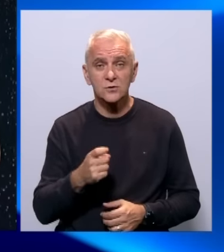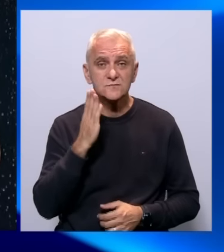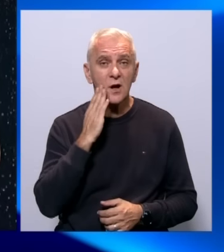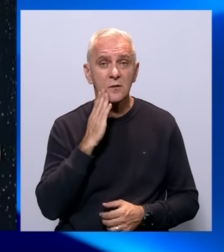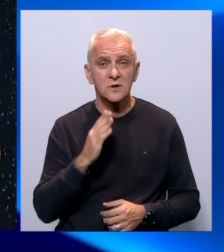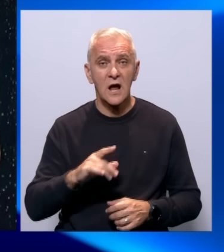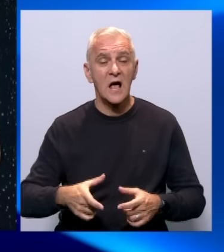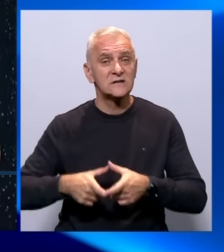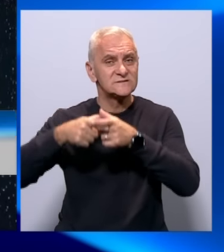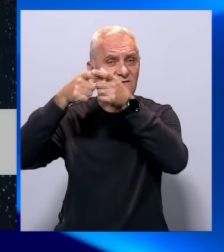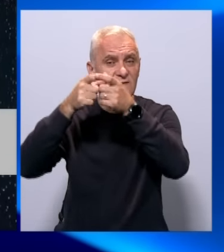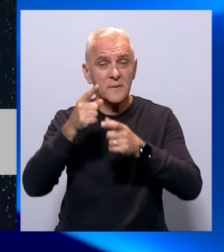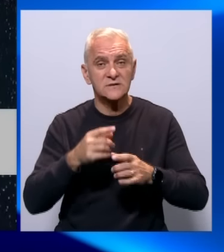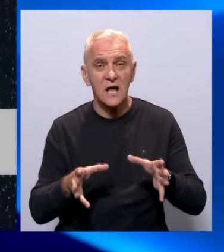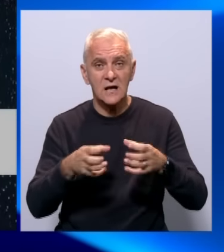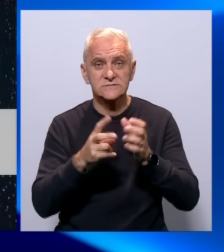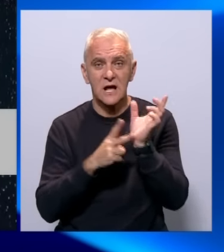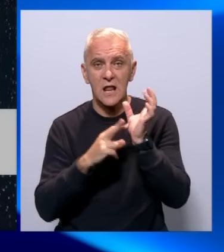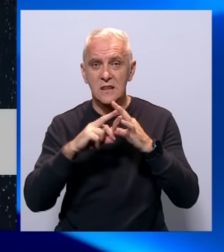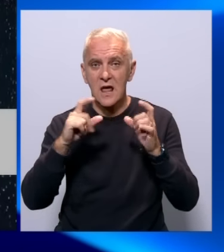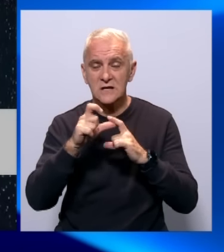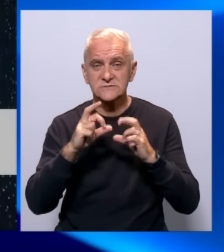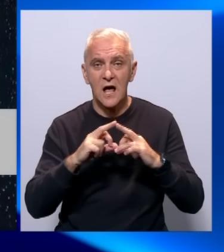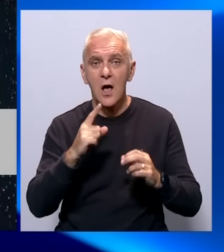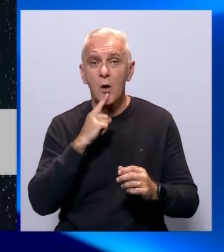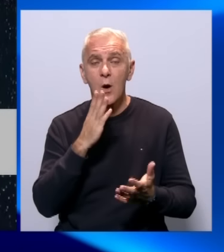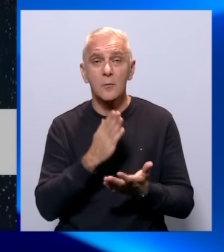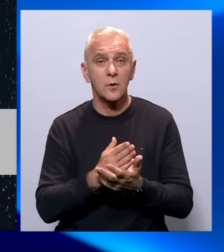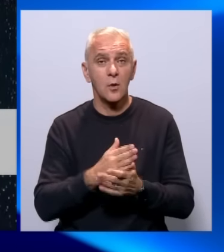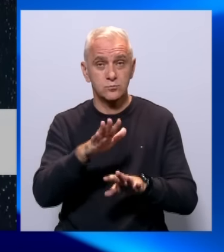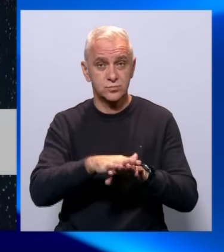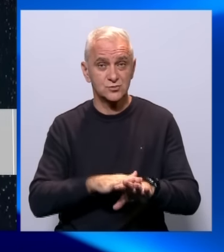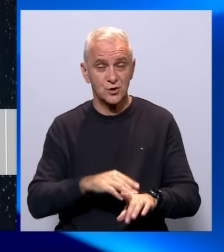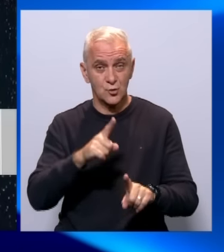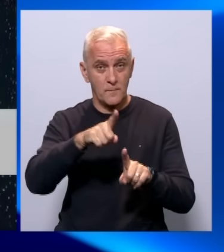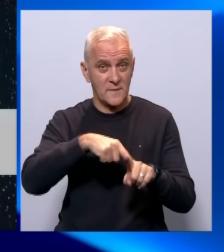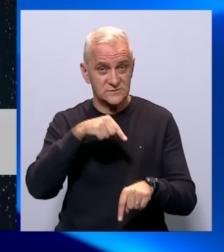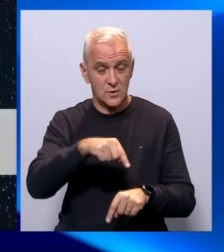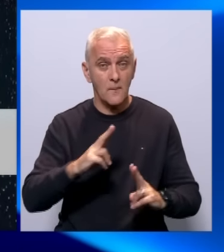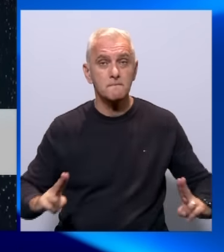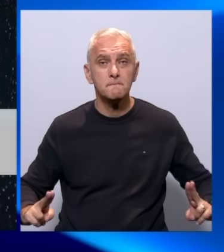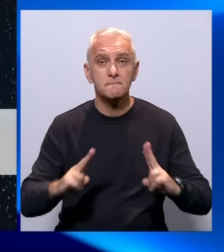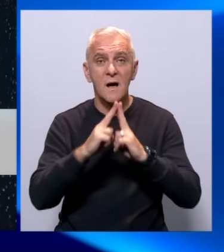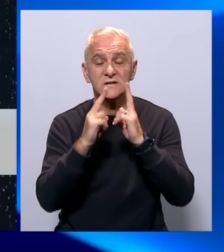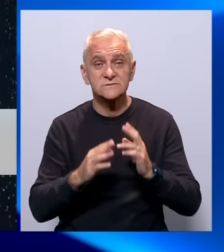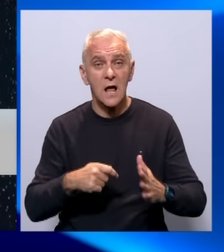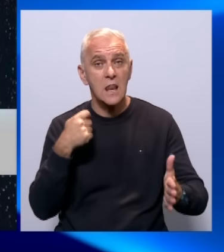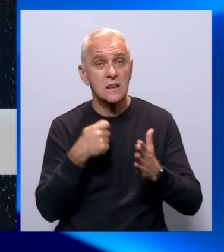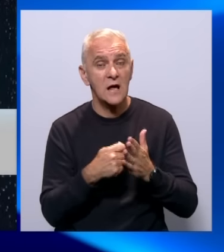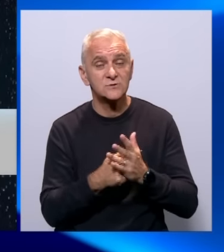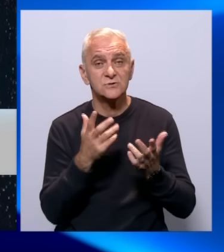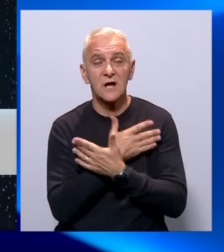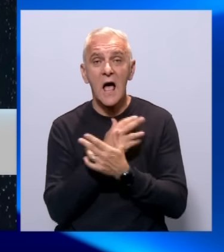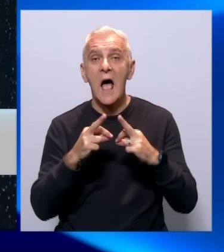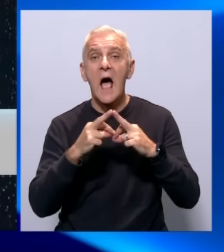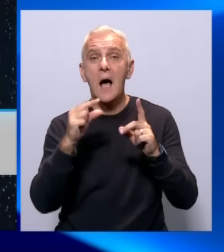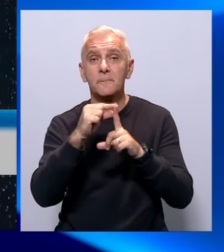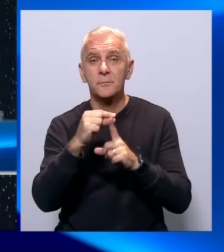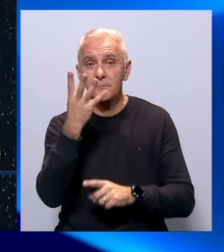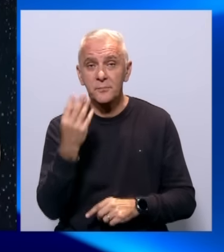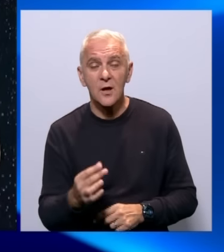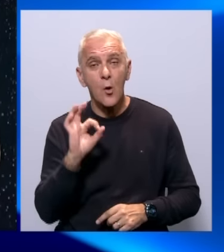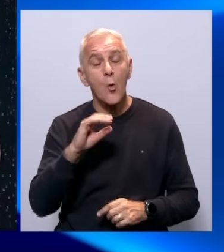koje je organizirala Američka svemirska agencija NASA, a koje je održano početkom mjeseca u Parizu. Nagrađeni su za